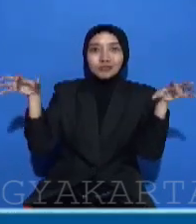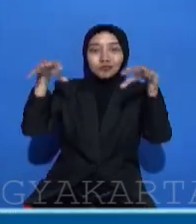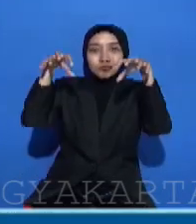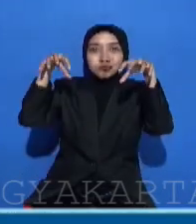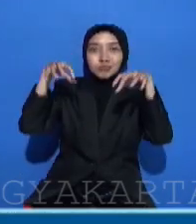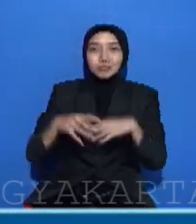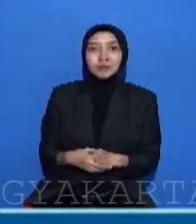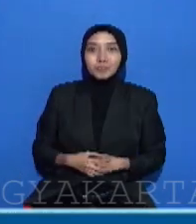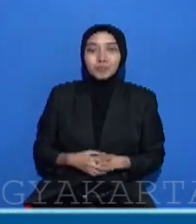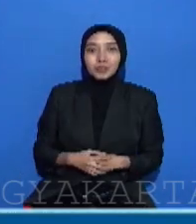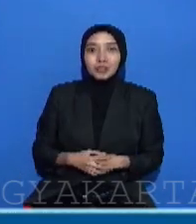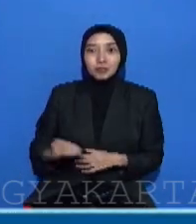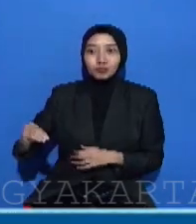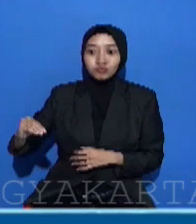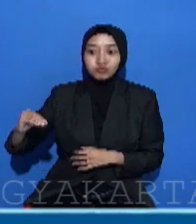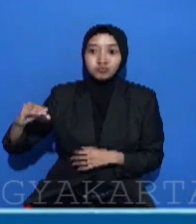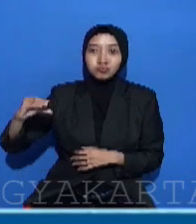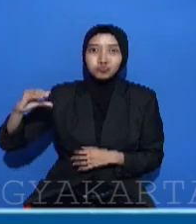pcchani sunrise